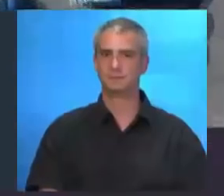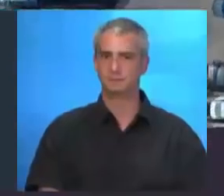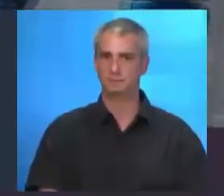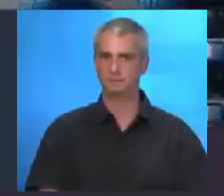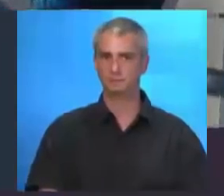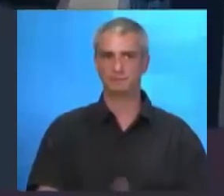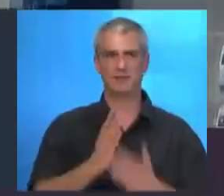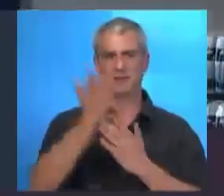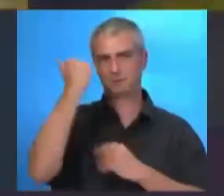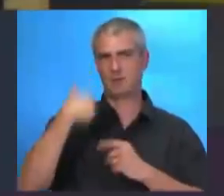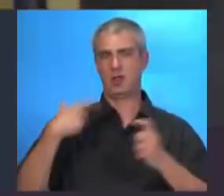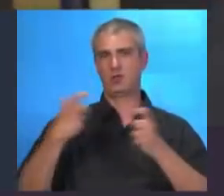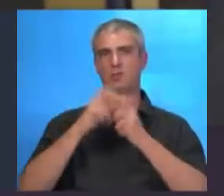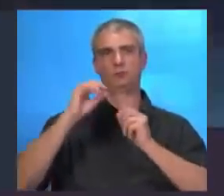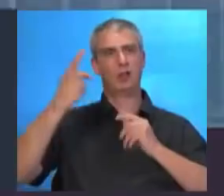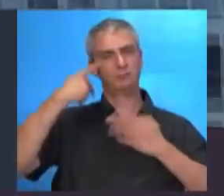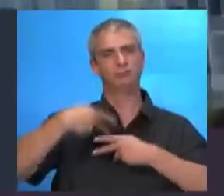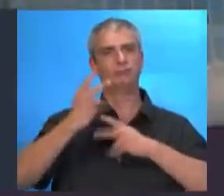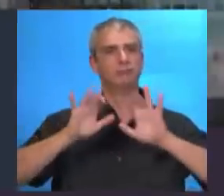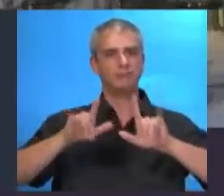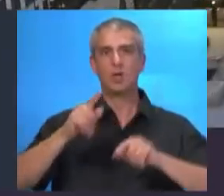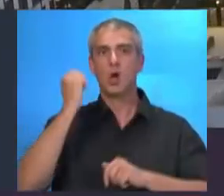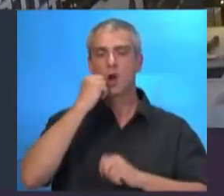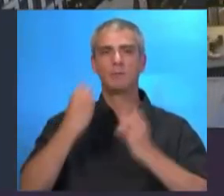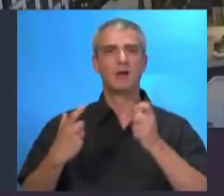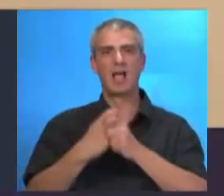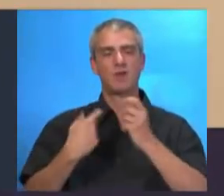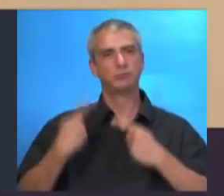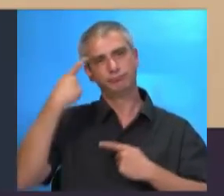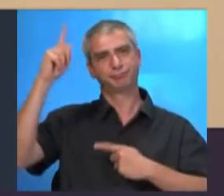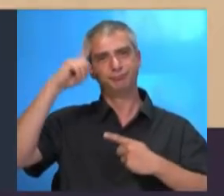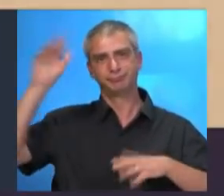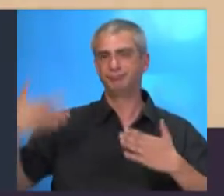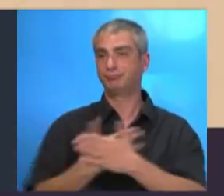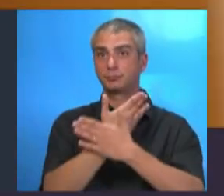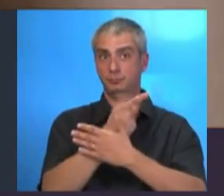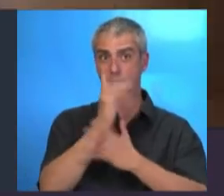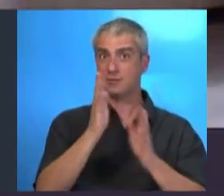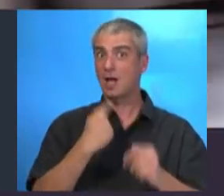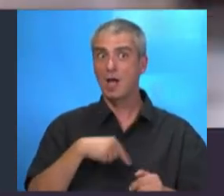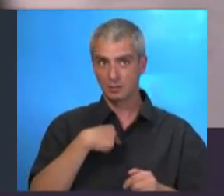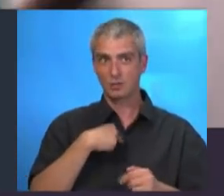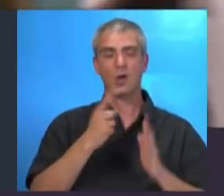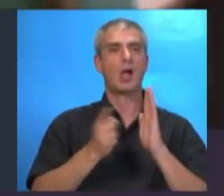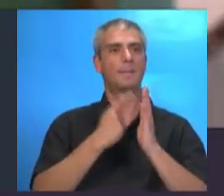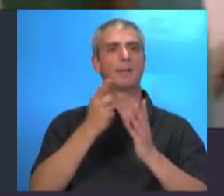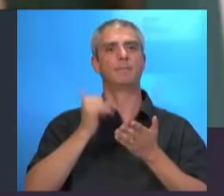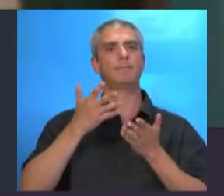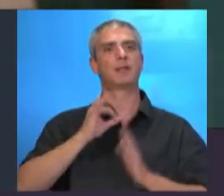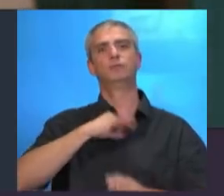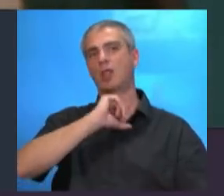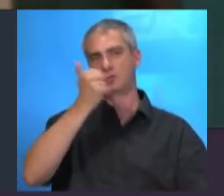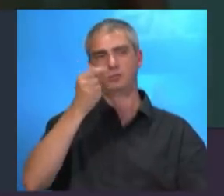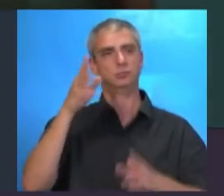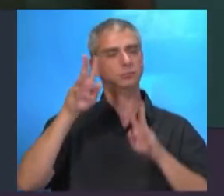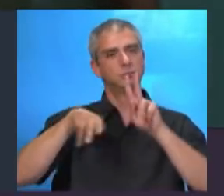כבר מזמן אנחנו אומת הייטק. יום יום פורחות כאן חברות הזנק חדשות, ואם כך אנחנו, אז הפעם מיטב בנינו ובנותינו